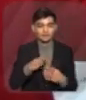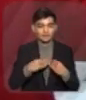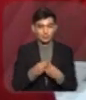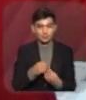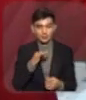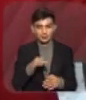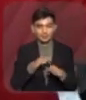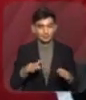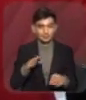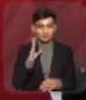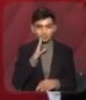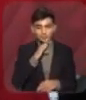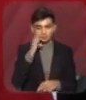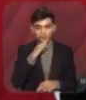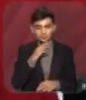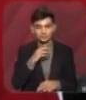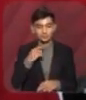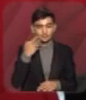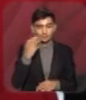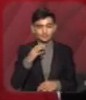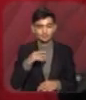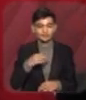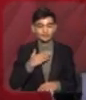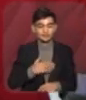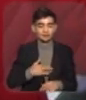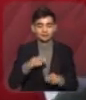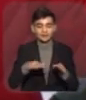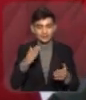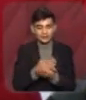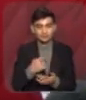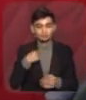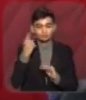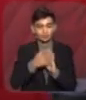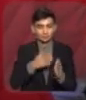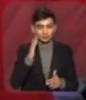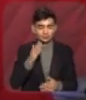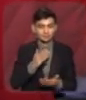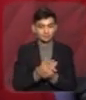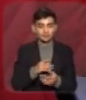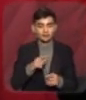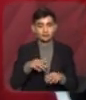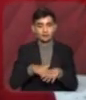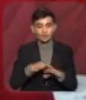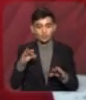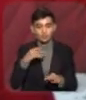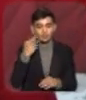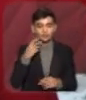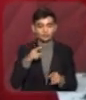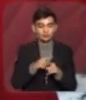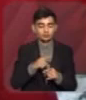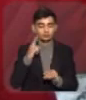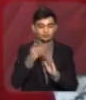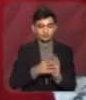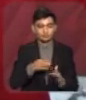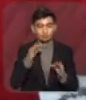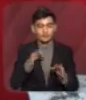әйелім, ата-ананың қадірін балалы болғанда білесің, ағайынның қадірін жалалы болғанда білесің деген рас сөз екен. 2 ай